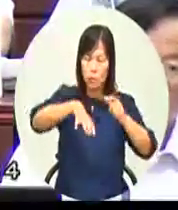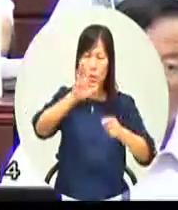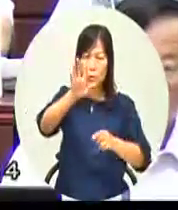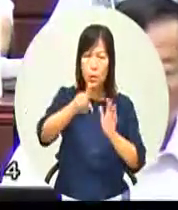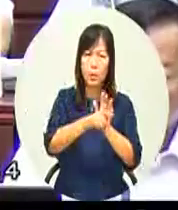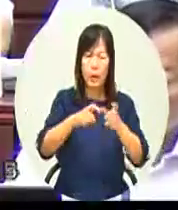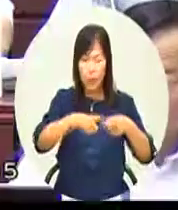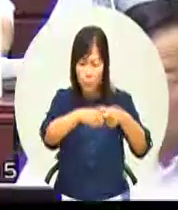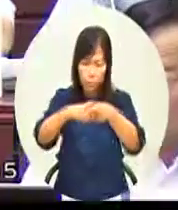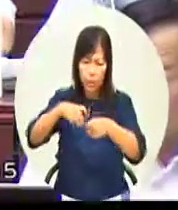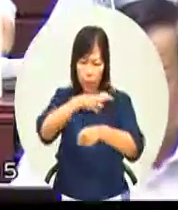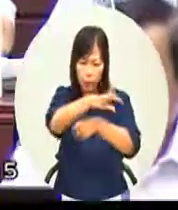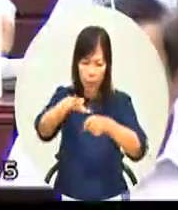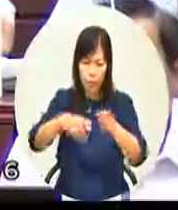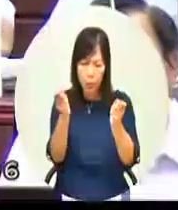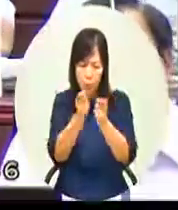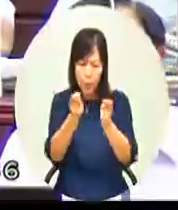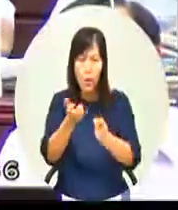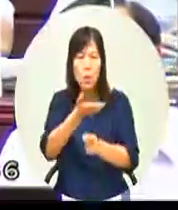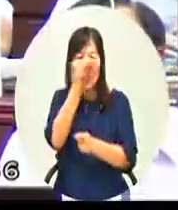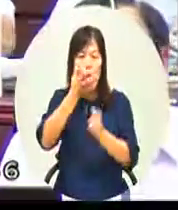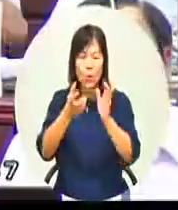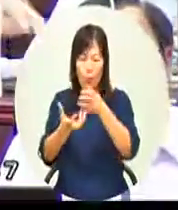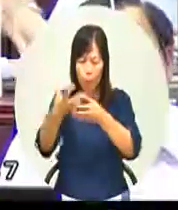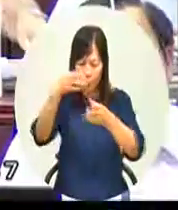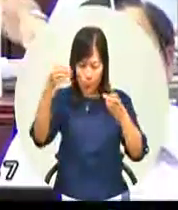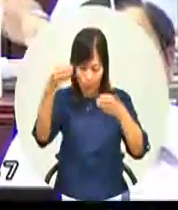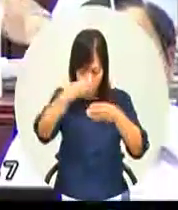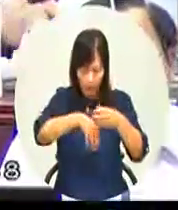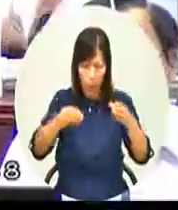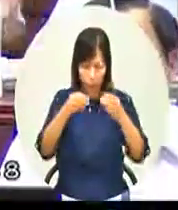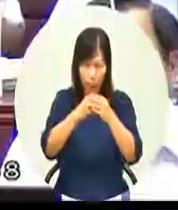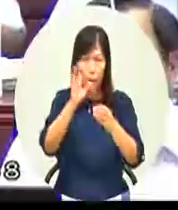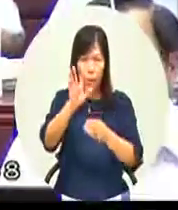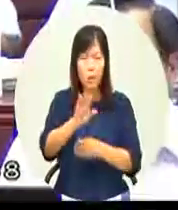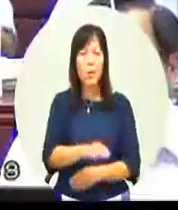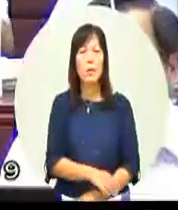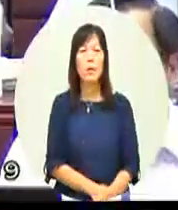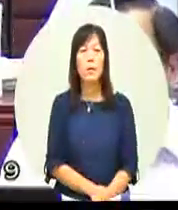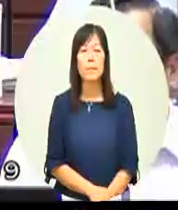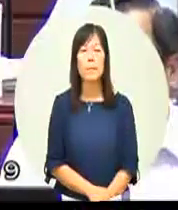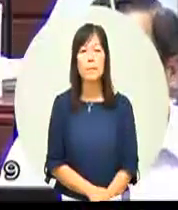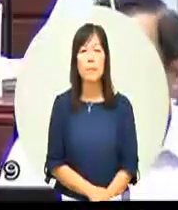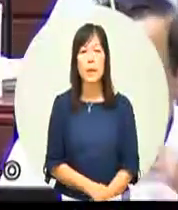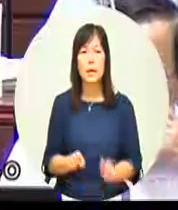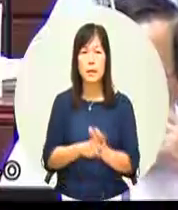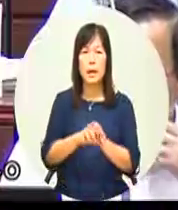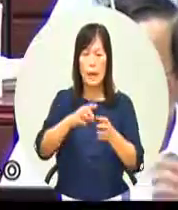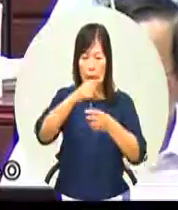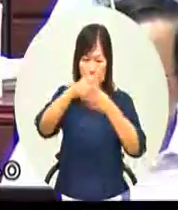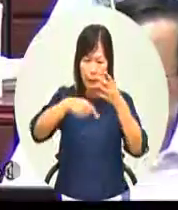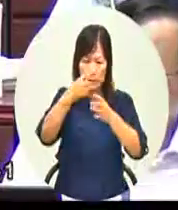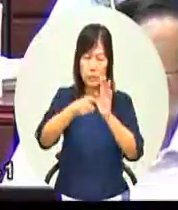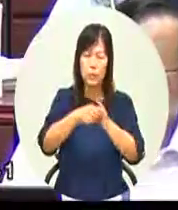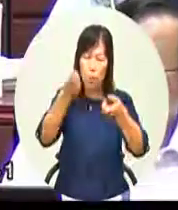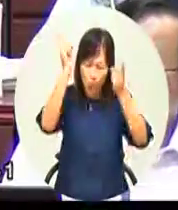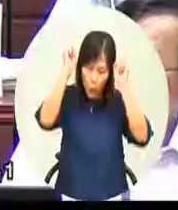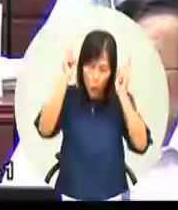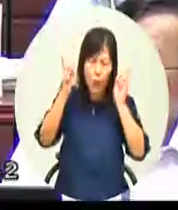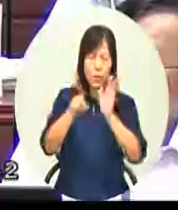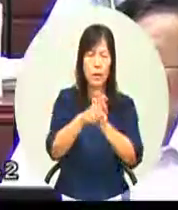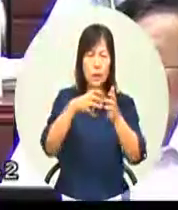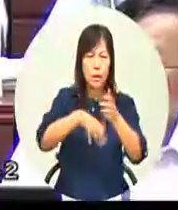结合了周边的景点把它包到套装的游程里面。那另外呢，在我们的四季逍遥游的游程呢，我们的凤